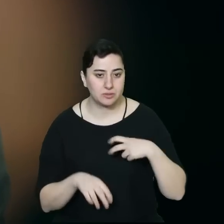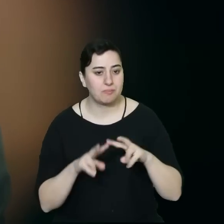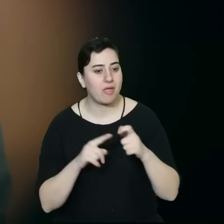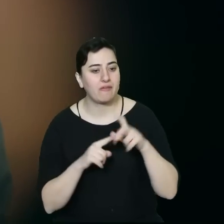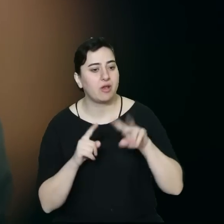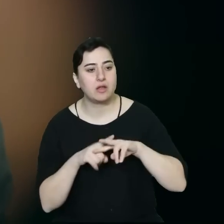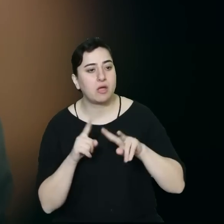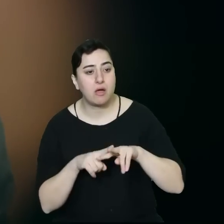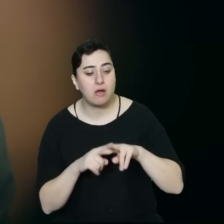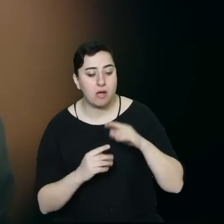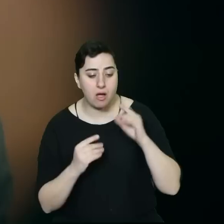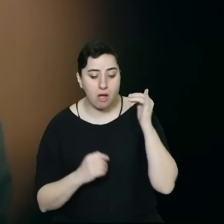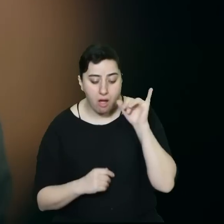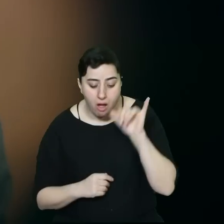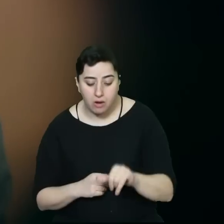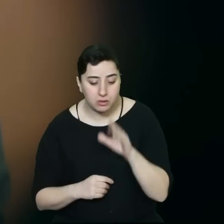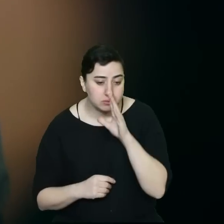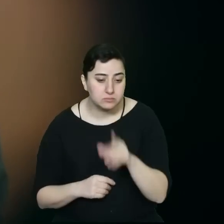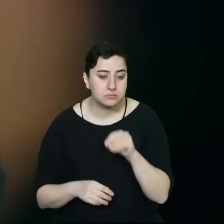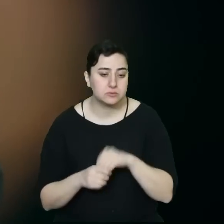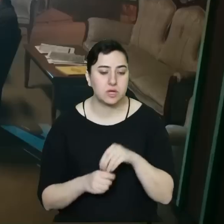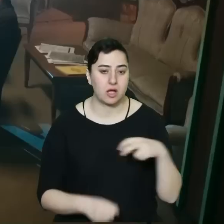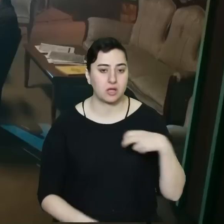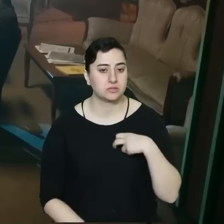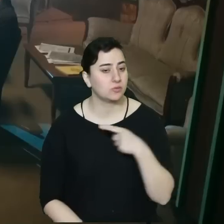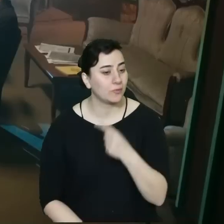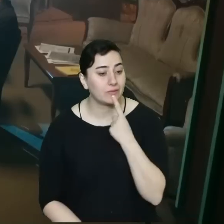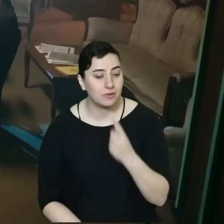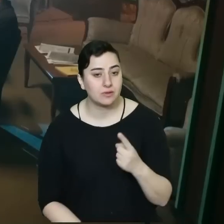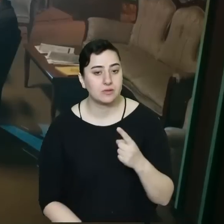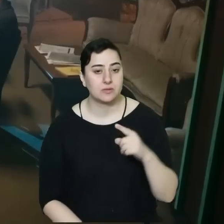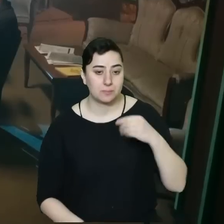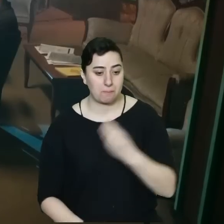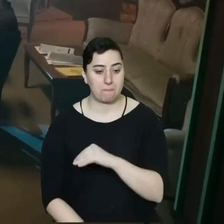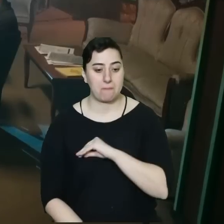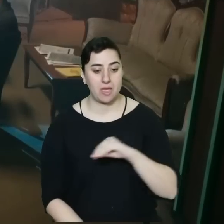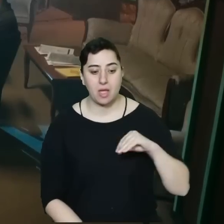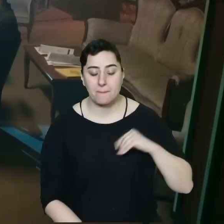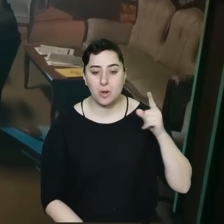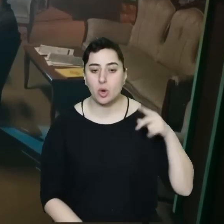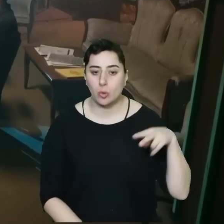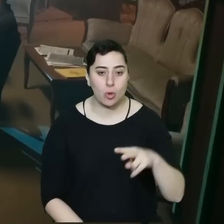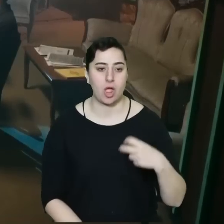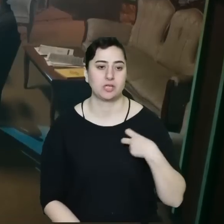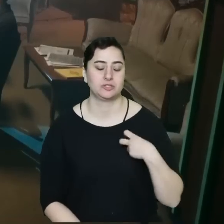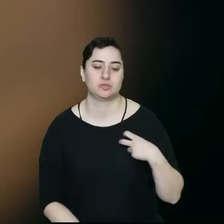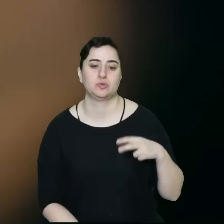Mevlana da Hakk'a aşıktı. O yüzden demedi mi? Bizim peygamberimizin yolu, aşkın